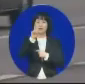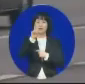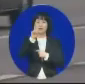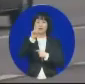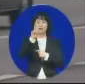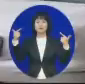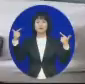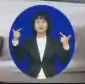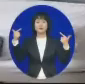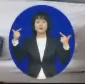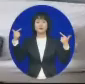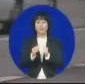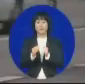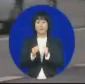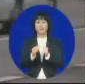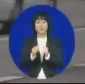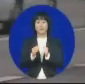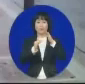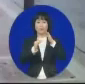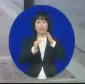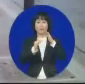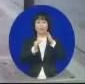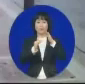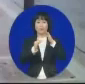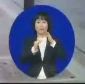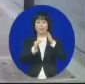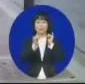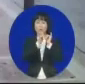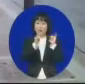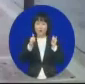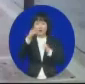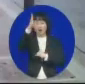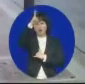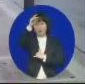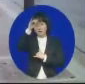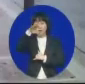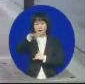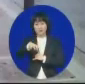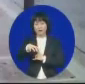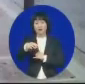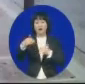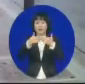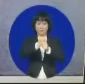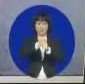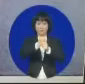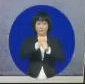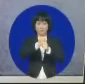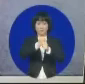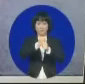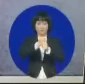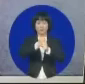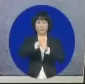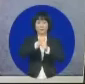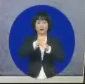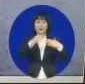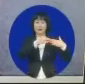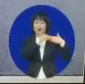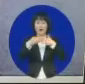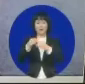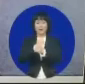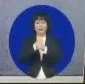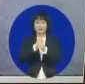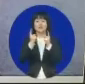감소했습니다 특히 관계 공무원과 용인 경찰서 관할 지구대 등으로 구성된 지휘관이 교통사망사고